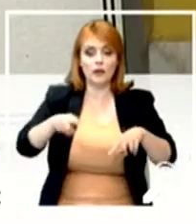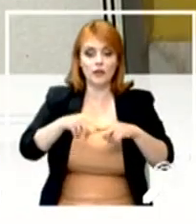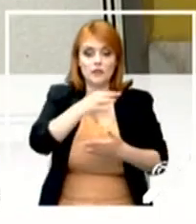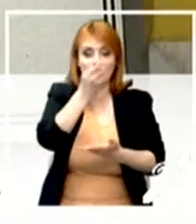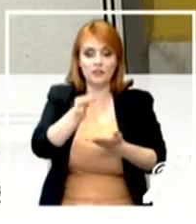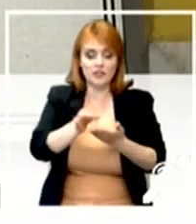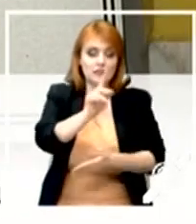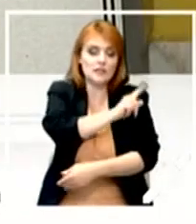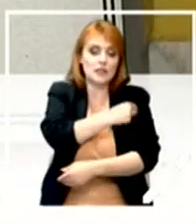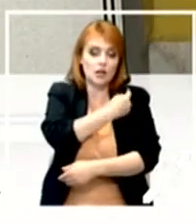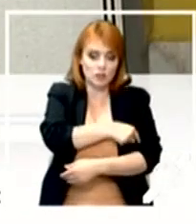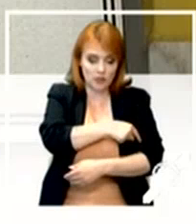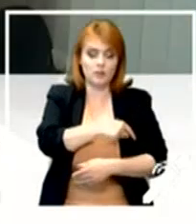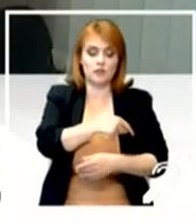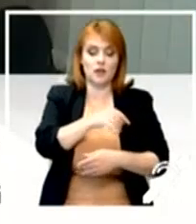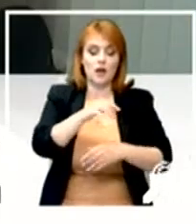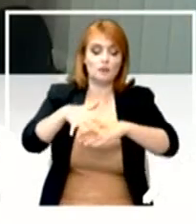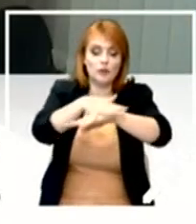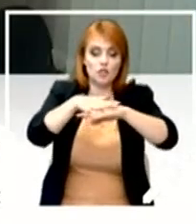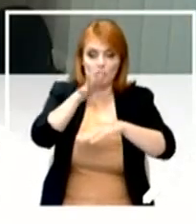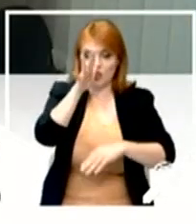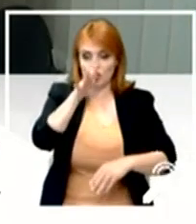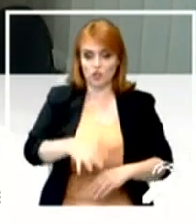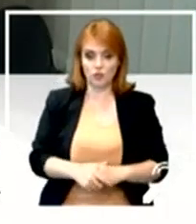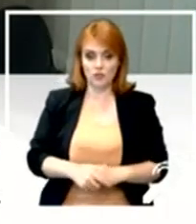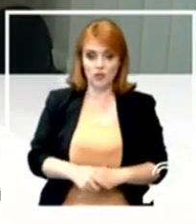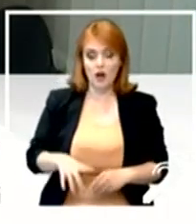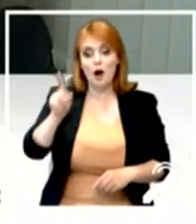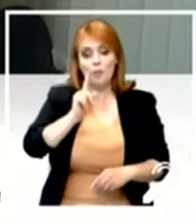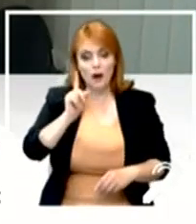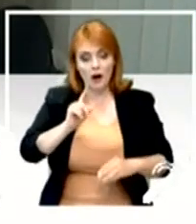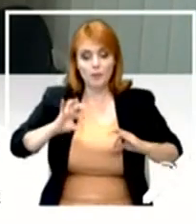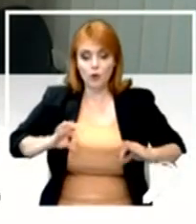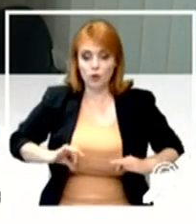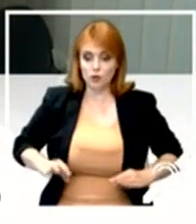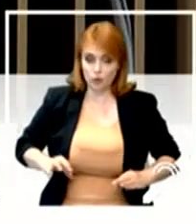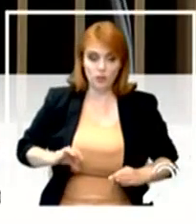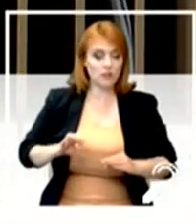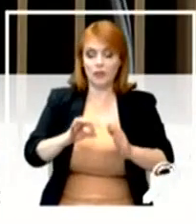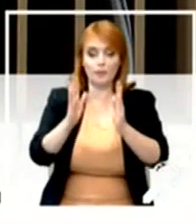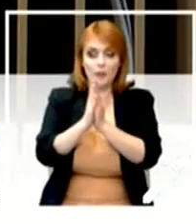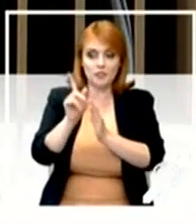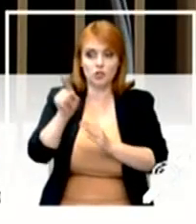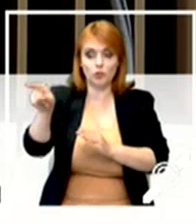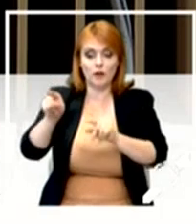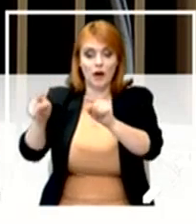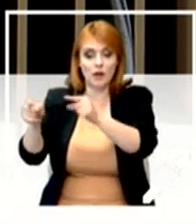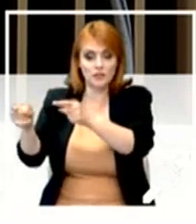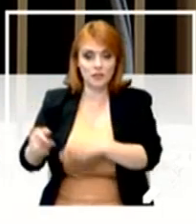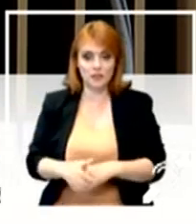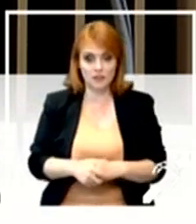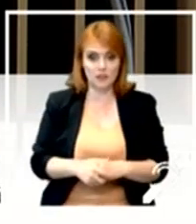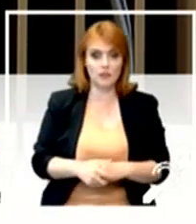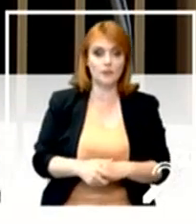își va spune cuvântul. Nu se știe deocamdată dacă procurorii vor cere sau nu arest pentru cei doi funcționari reținuți. Ieri, ofițerii Centrului